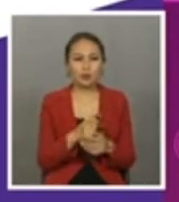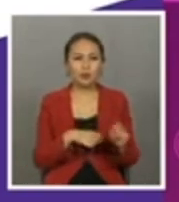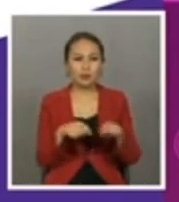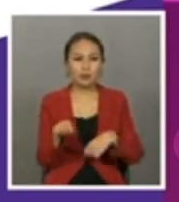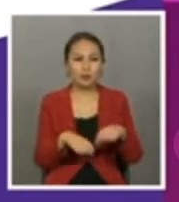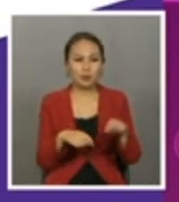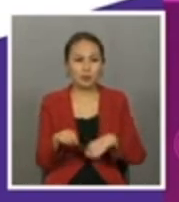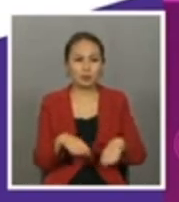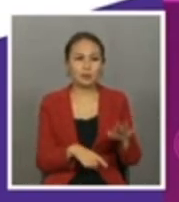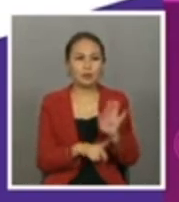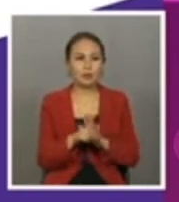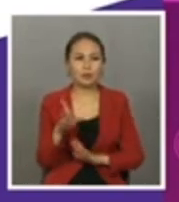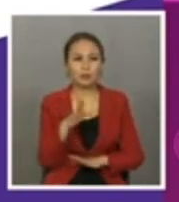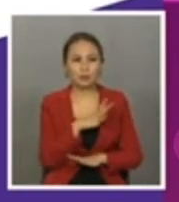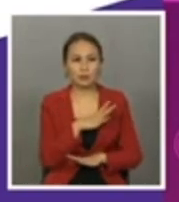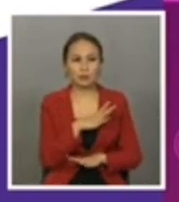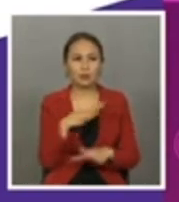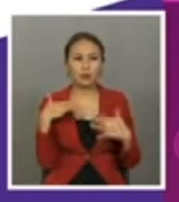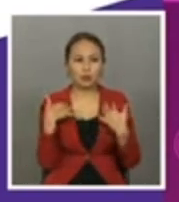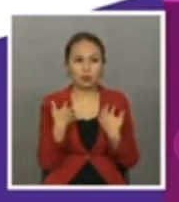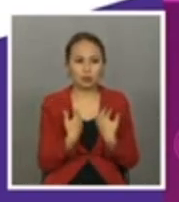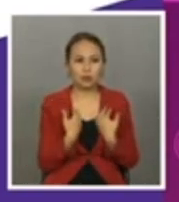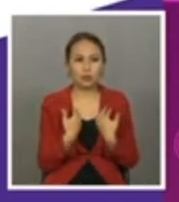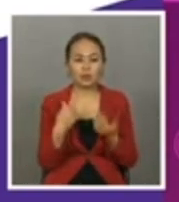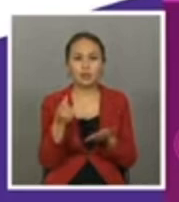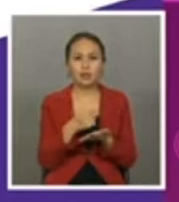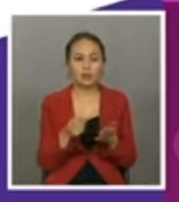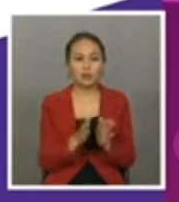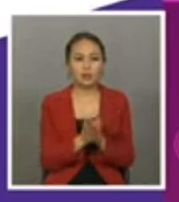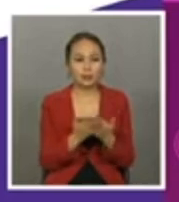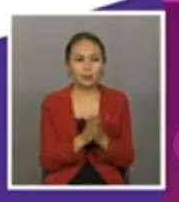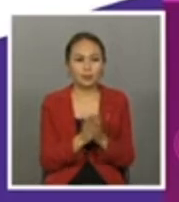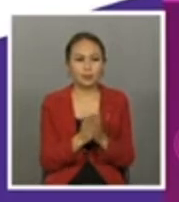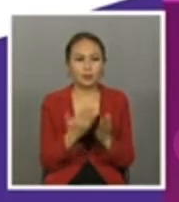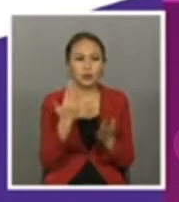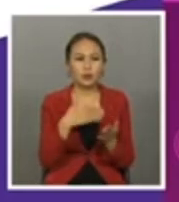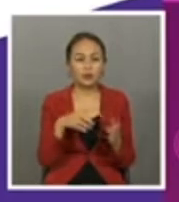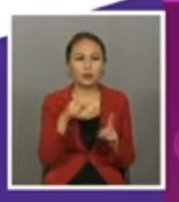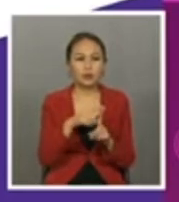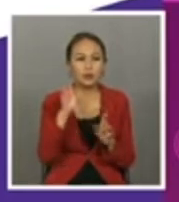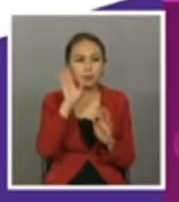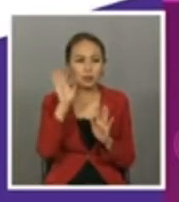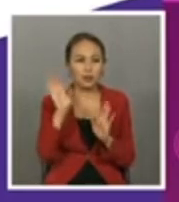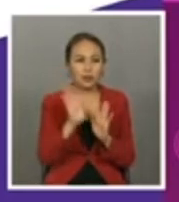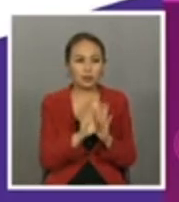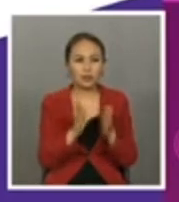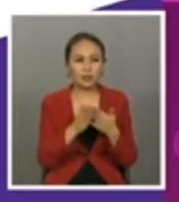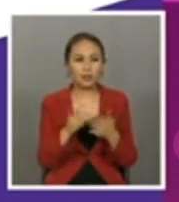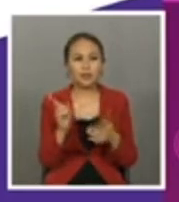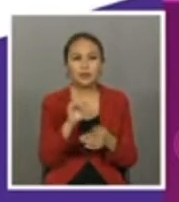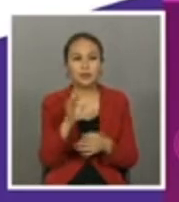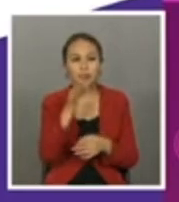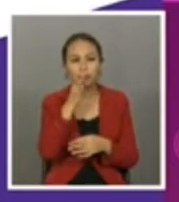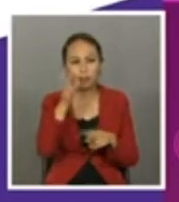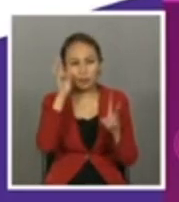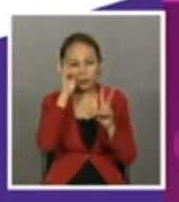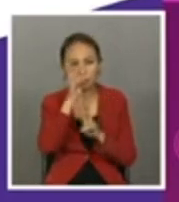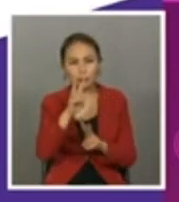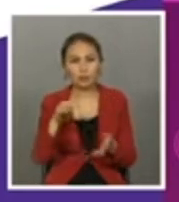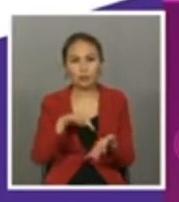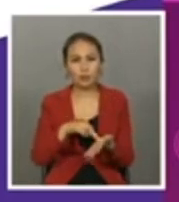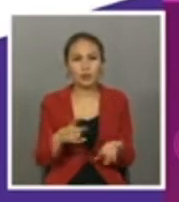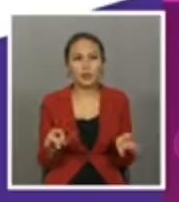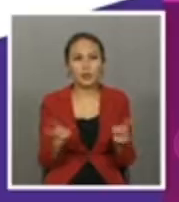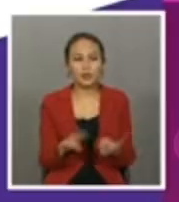бастырып, сызып тастады, деп күрсінді сызылған кітапша. Бұлардың сөзін тыңдап тұрған кітапханашы не айтарын білмей